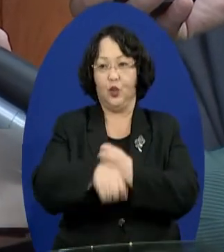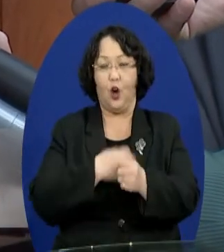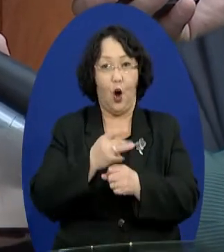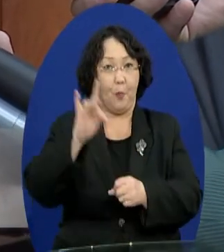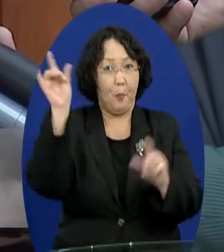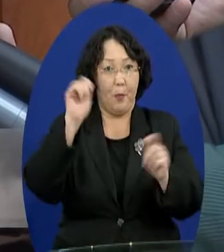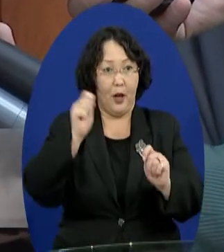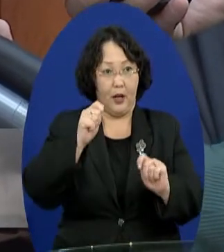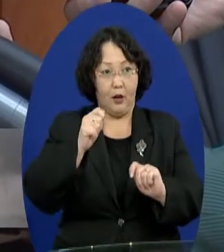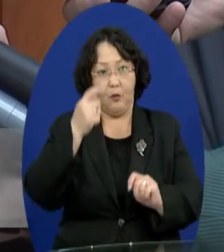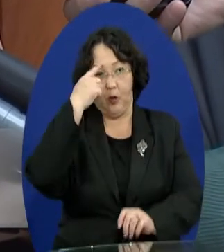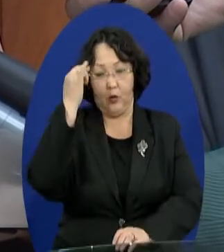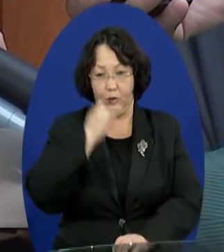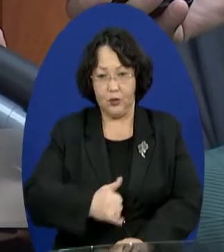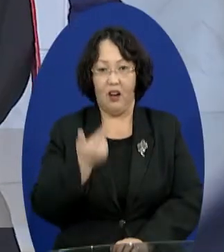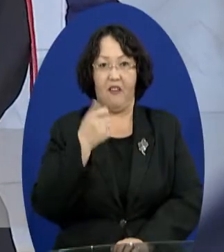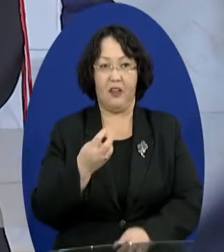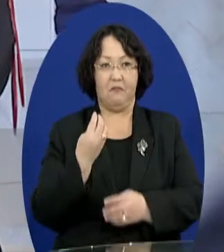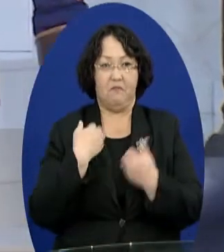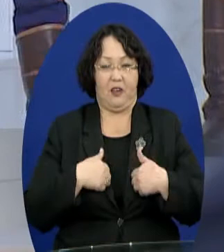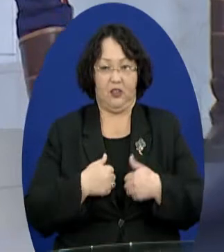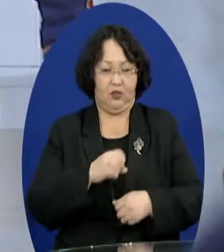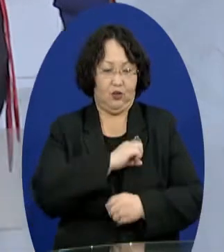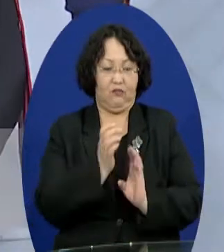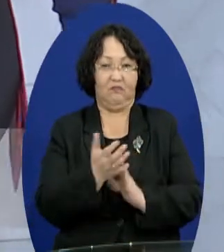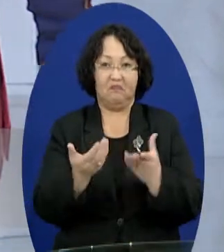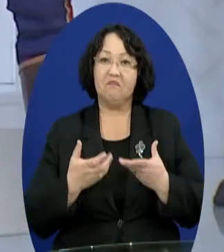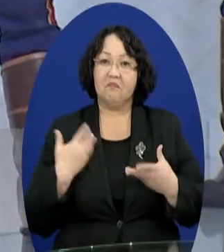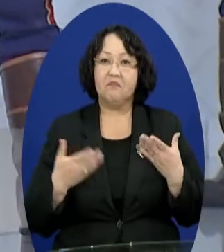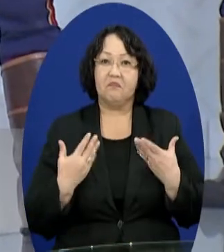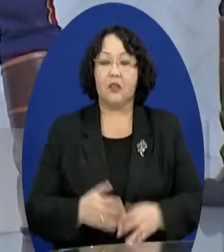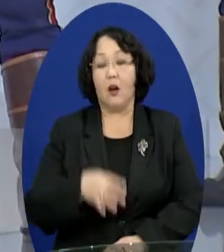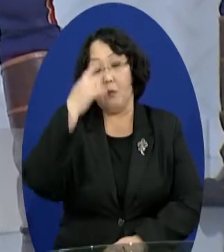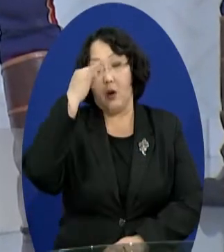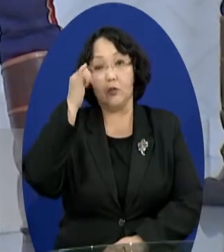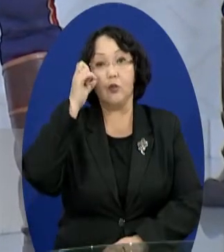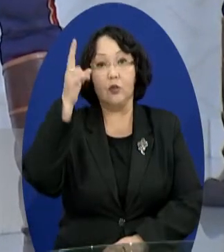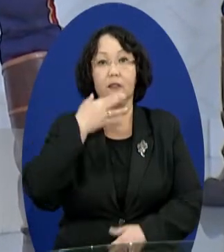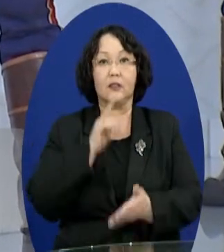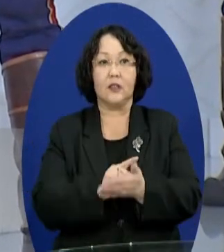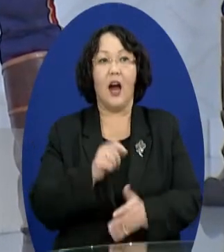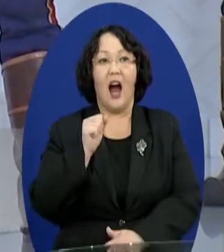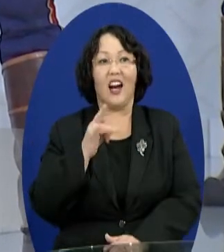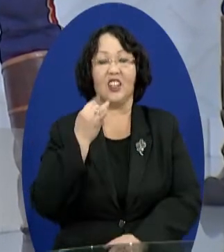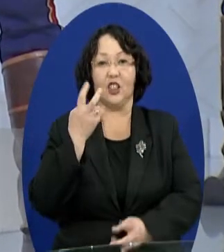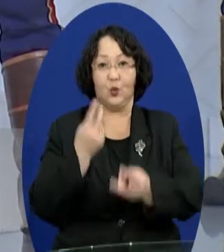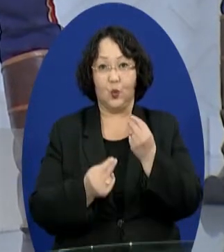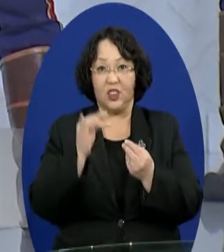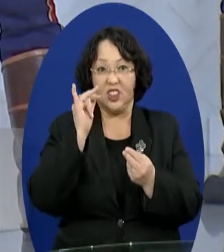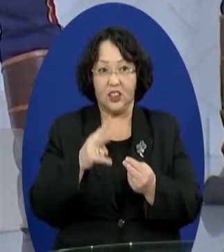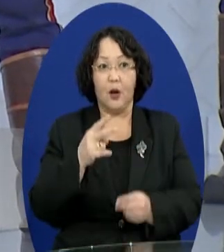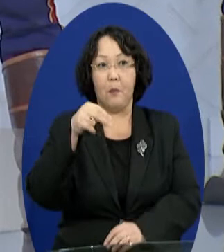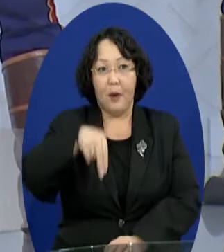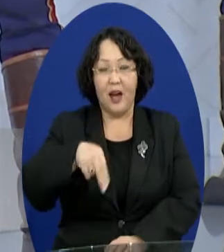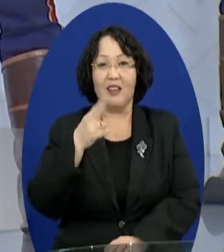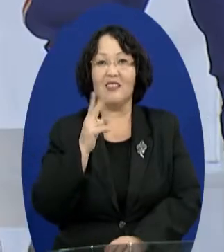улсын гавьяа төгсөх нэг цол хүртсэнд баяртай байна. Харин Монгол улсын эрхлэгчийн зарилгаар ардын жүжигчин Бүрэв Доржийн Цэрэн Давг,